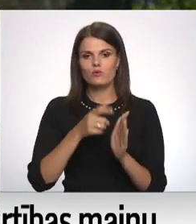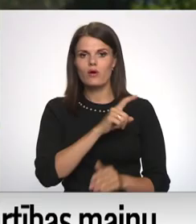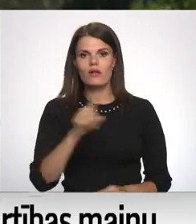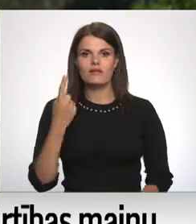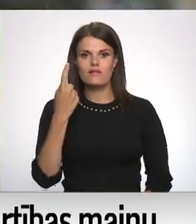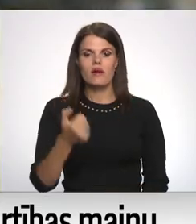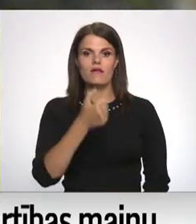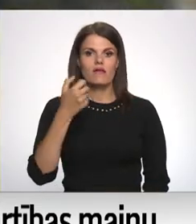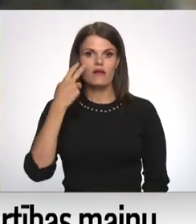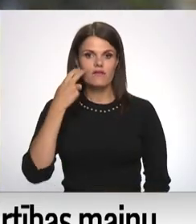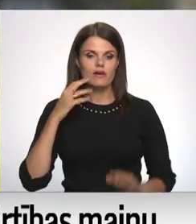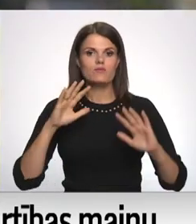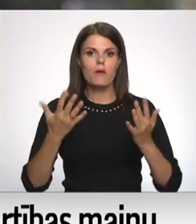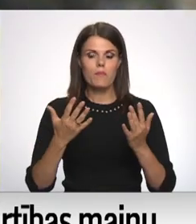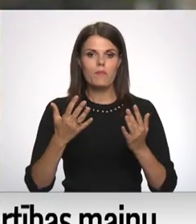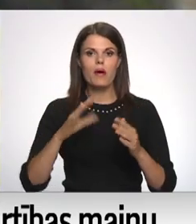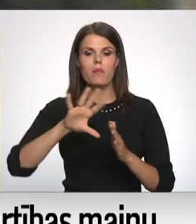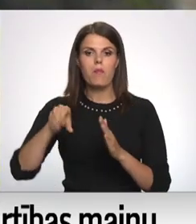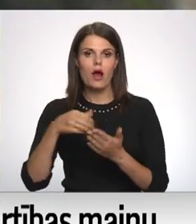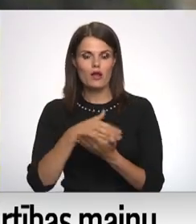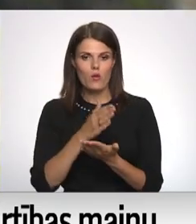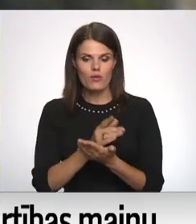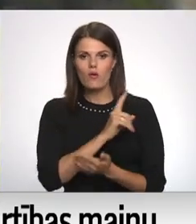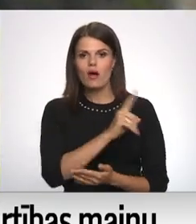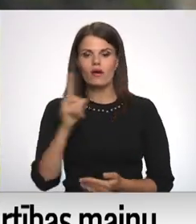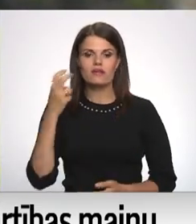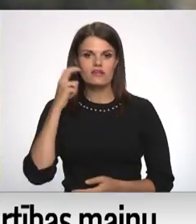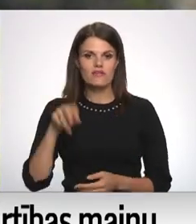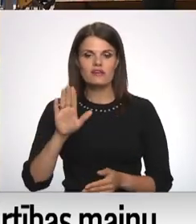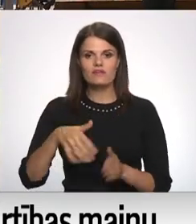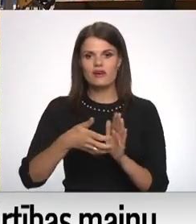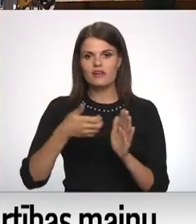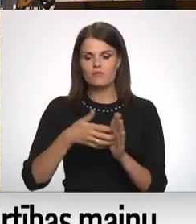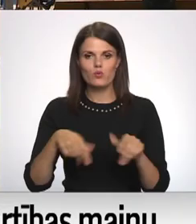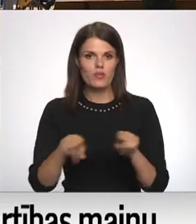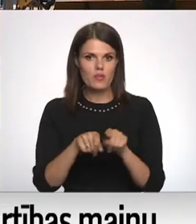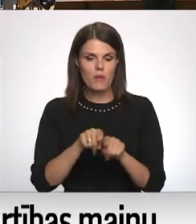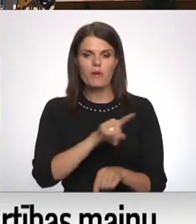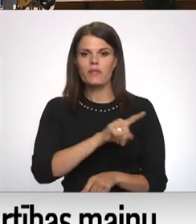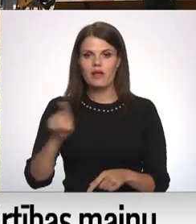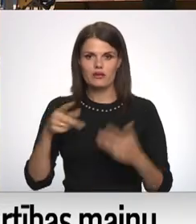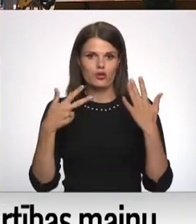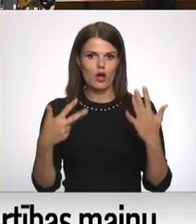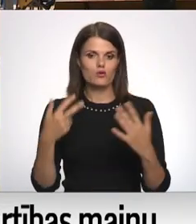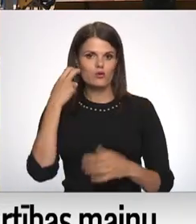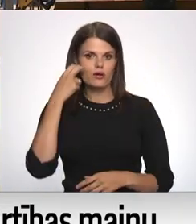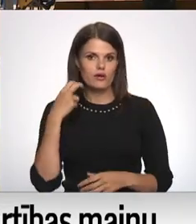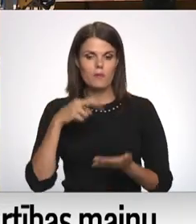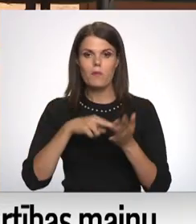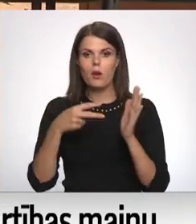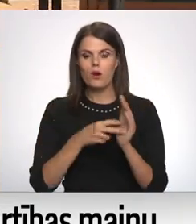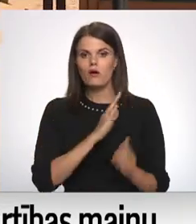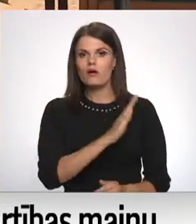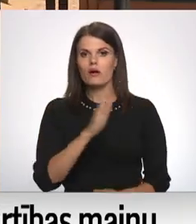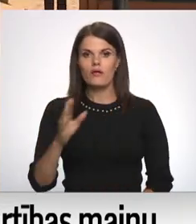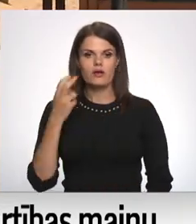1 gadu vecumam, bet nenododamo daļu katrs no vecākiem var izmantot tieši tāpat līdz bērna 8 gadu vecumam. Paredzēts, ka